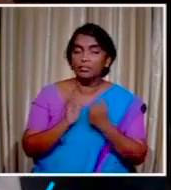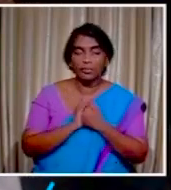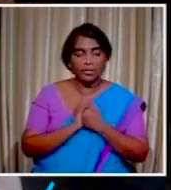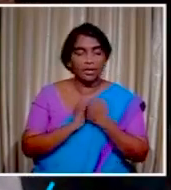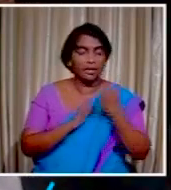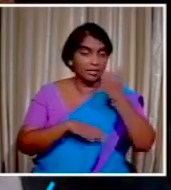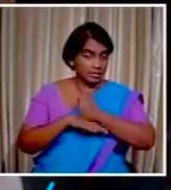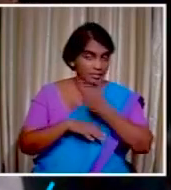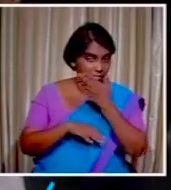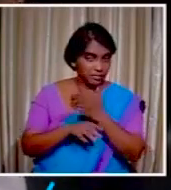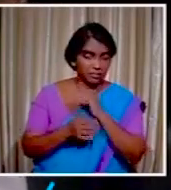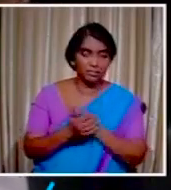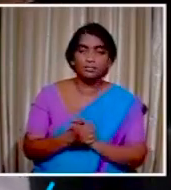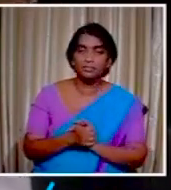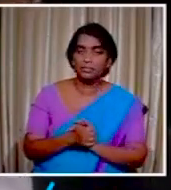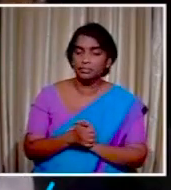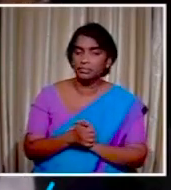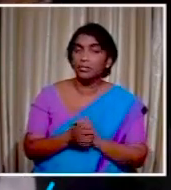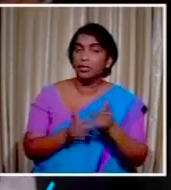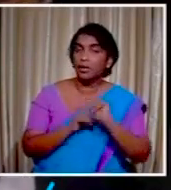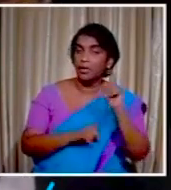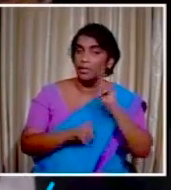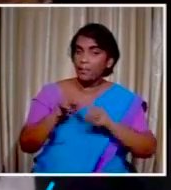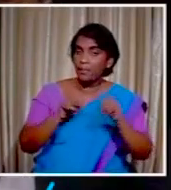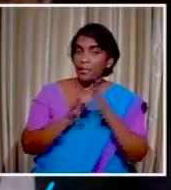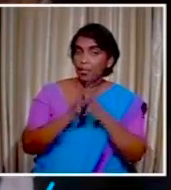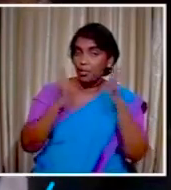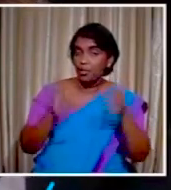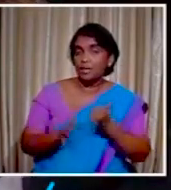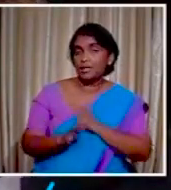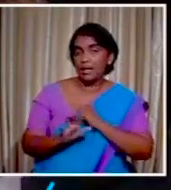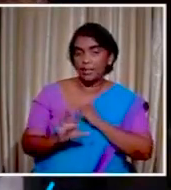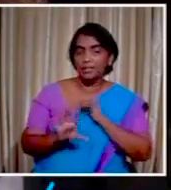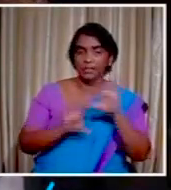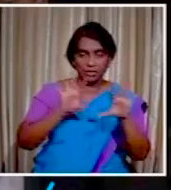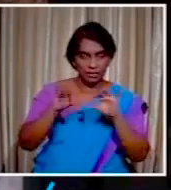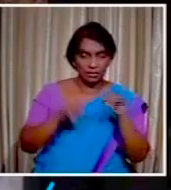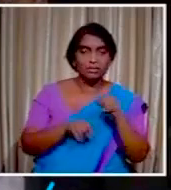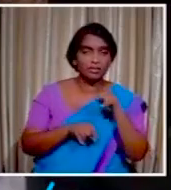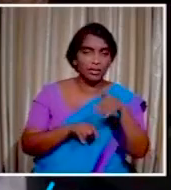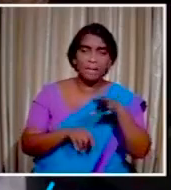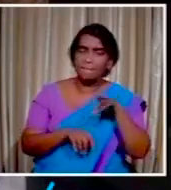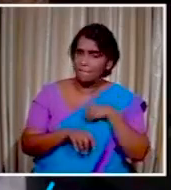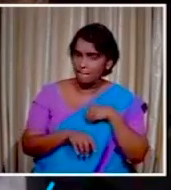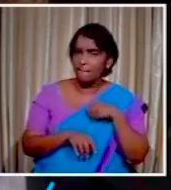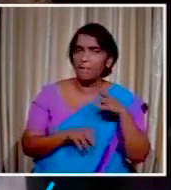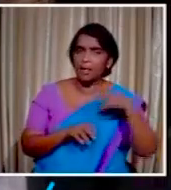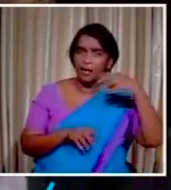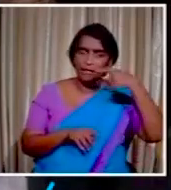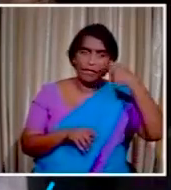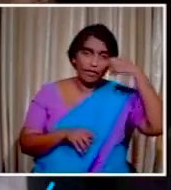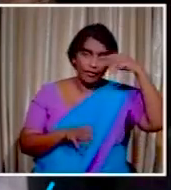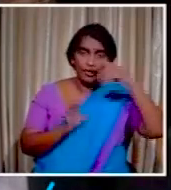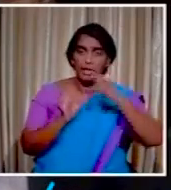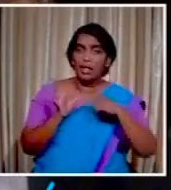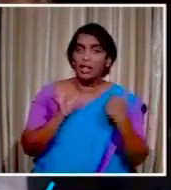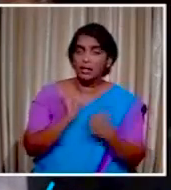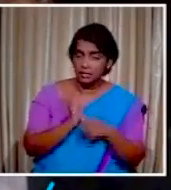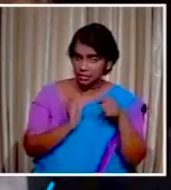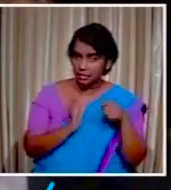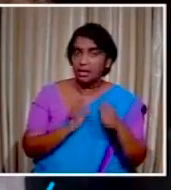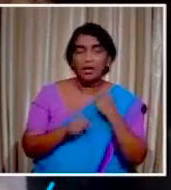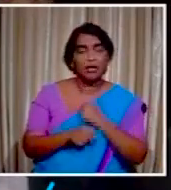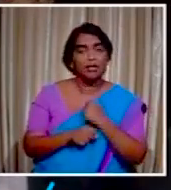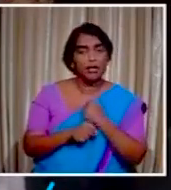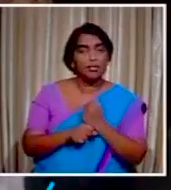මන්ත්‍රීතුමනි මේ පාර්ලිමේන්තුවේ බහුතර කැමැත්තෙන් ඔබතුමාම පිළිගත්තා මේ විදුලි බල පනත ගේන වෙලාවේ